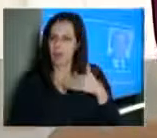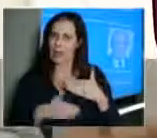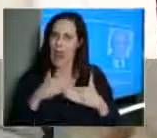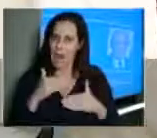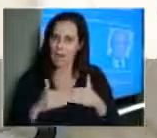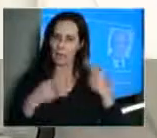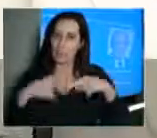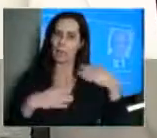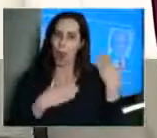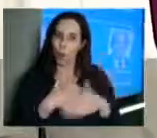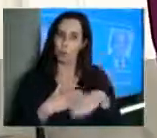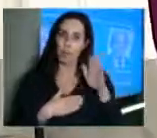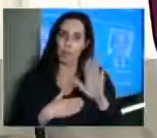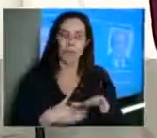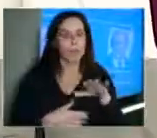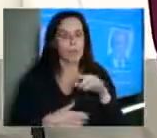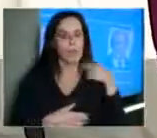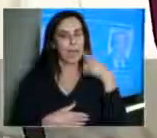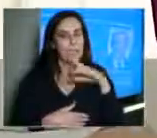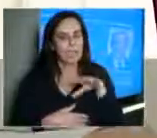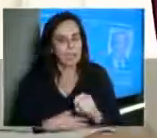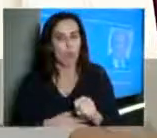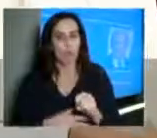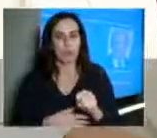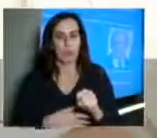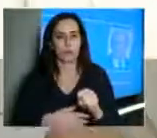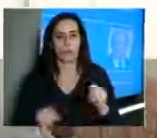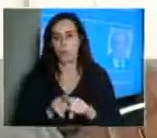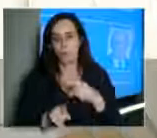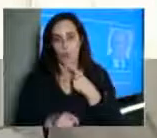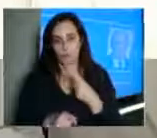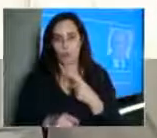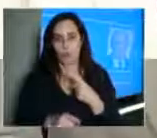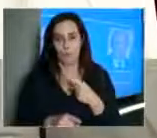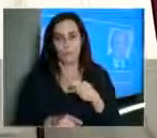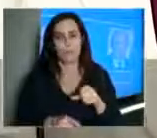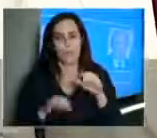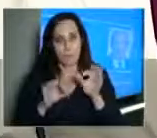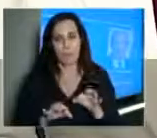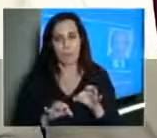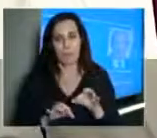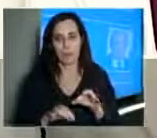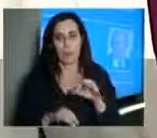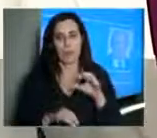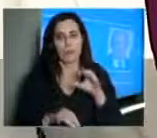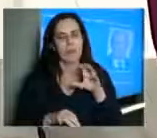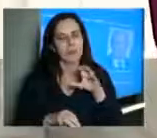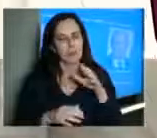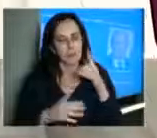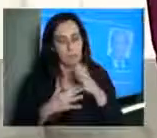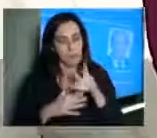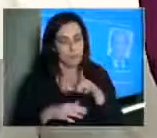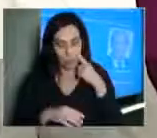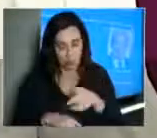תהליך של הימים האחרונים גם של זיהוי ושל, כמו שאומרים, שזה היה, הזיהוי היה ודאי, ואפשר